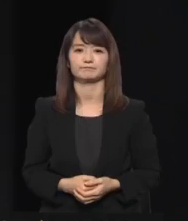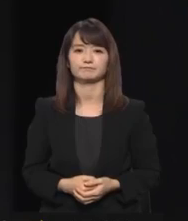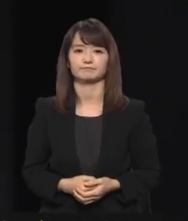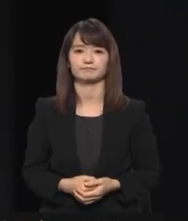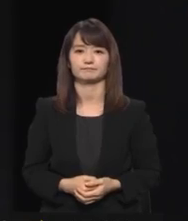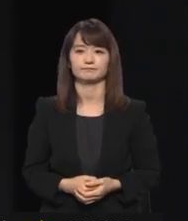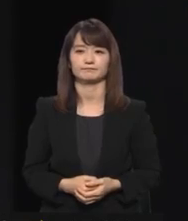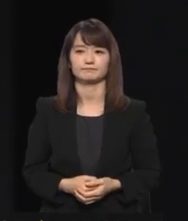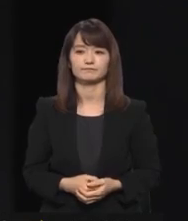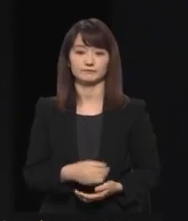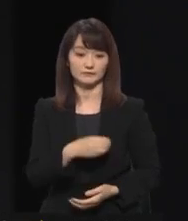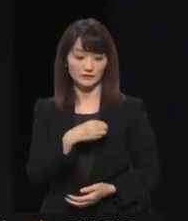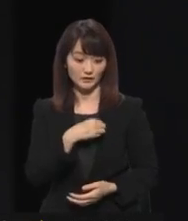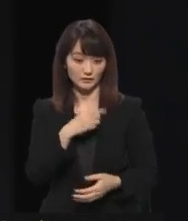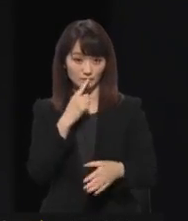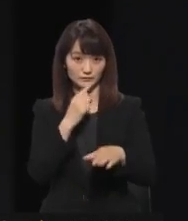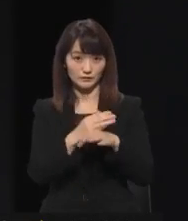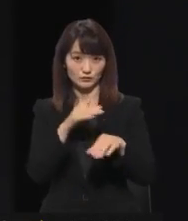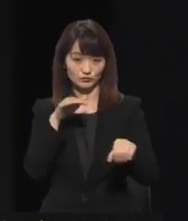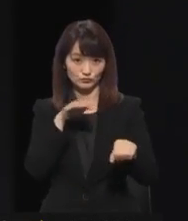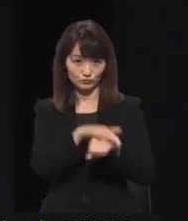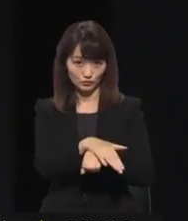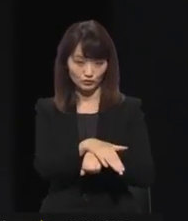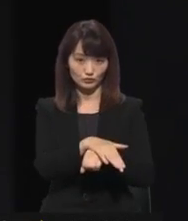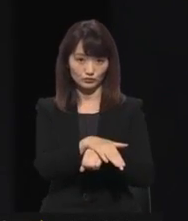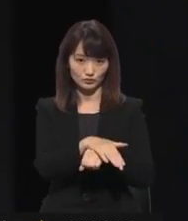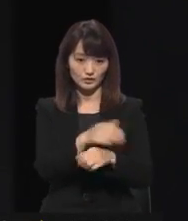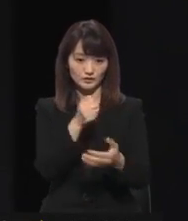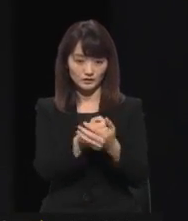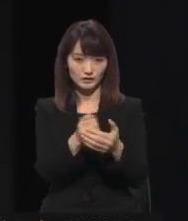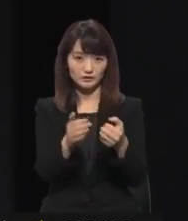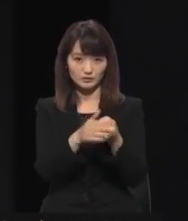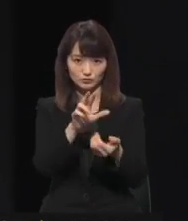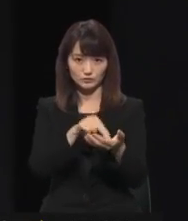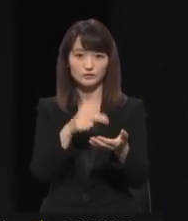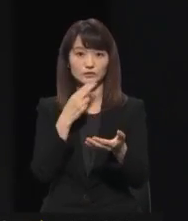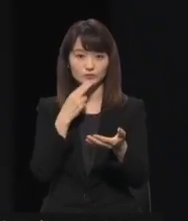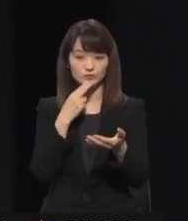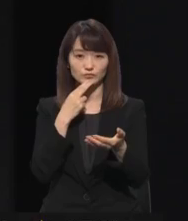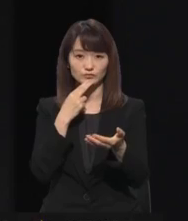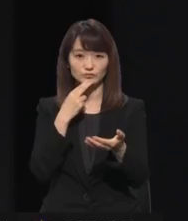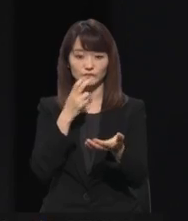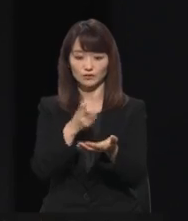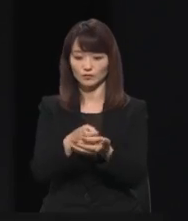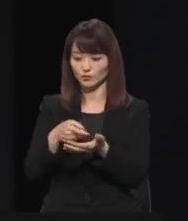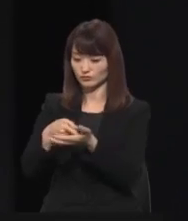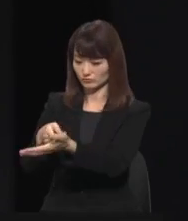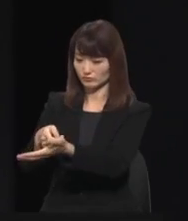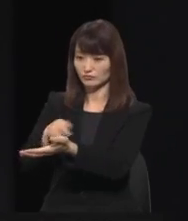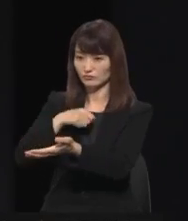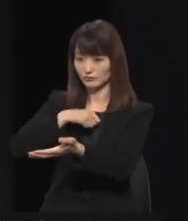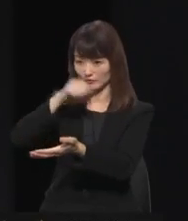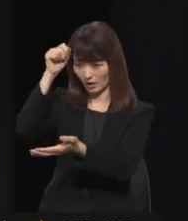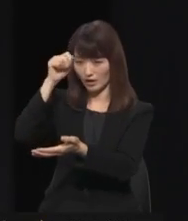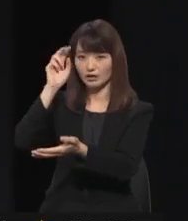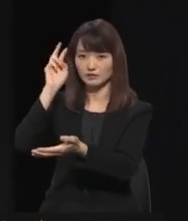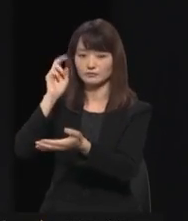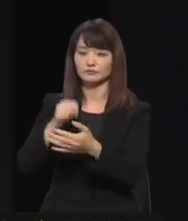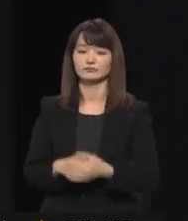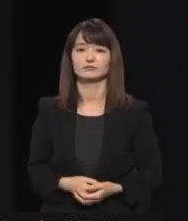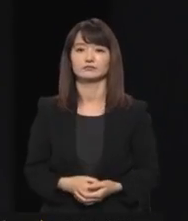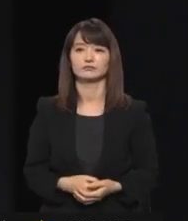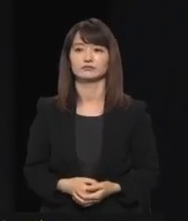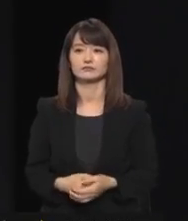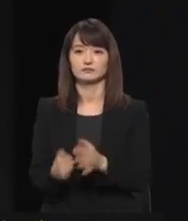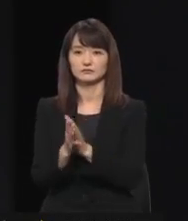아무런 문제 없이 통과될 것이라고 봤는데 이제 박용진 우연 을 비롯해서 이제 일부 의원들이 이렇게 직접 민주주의를